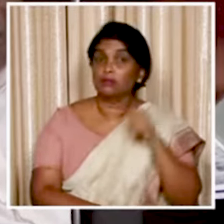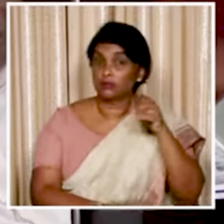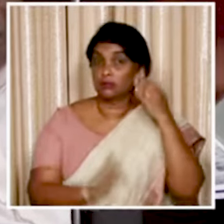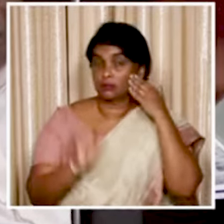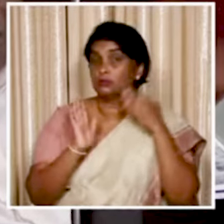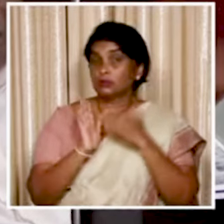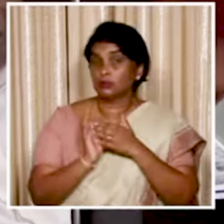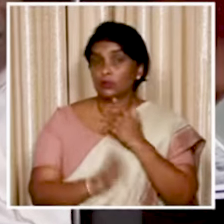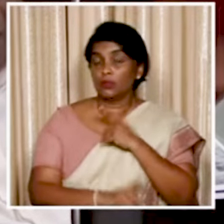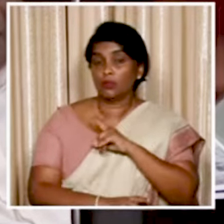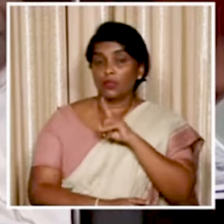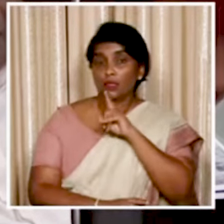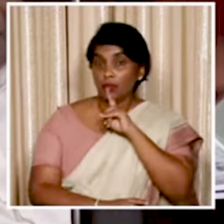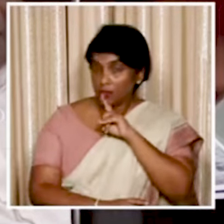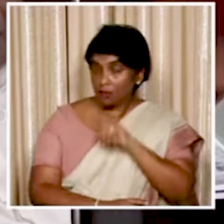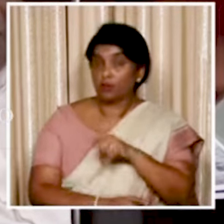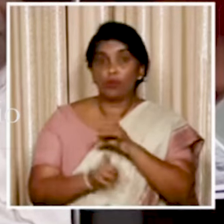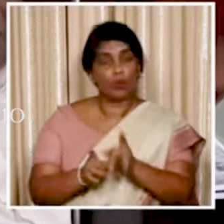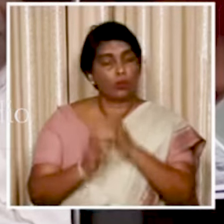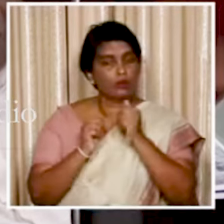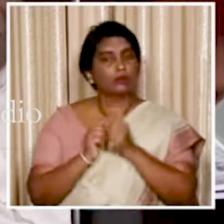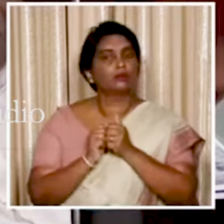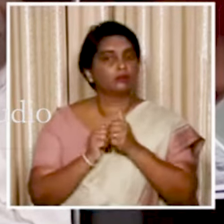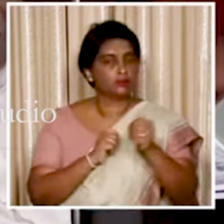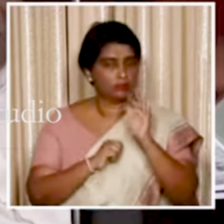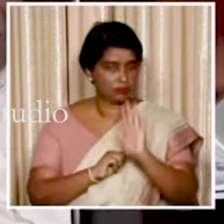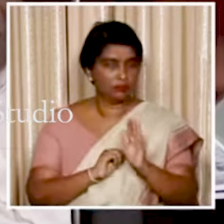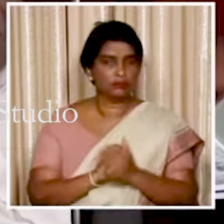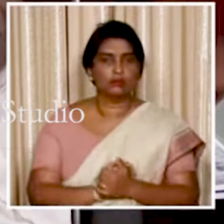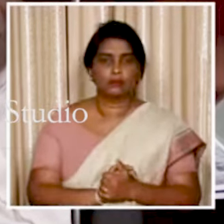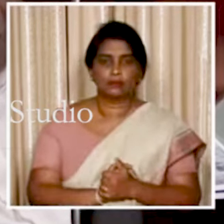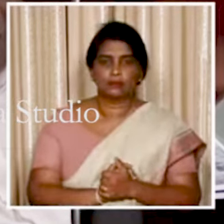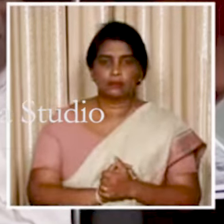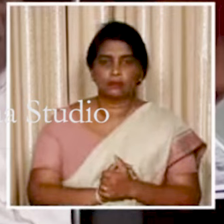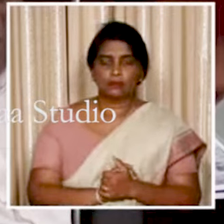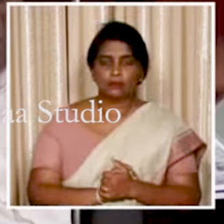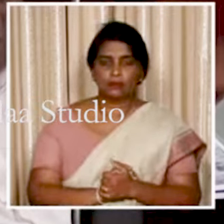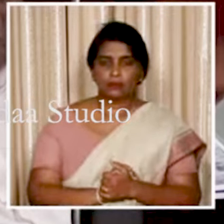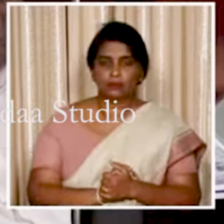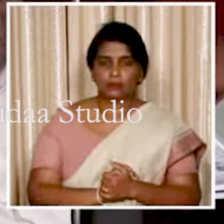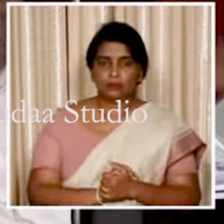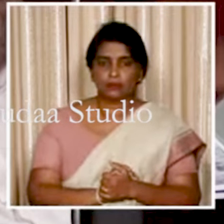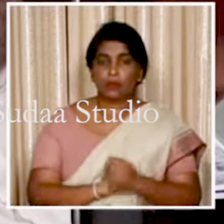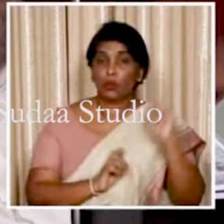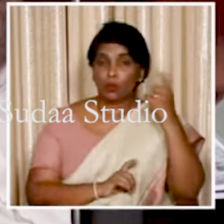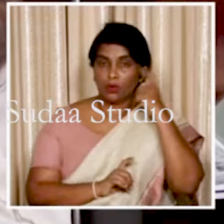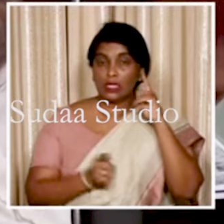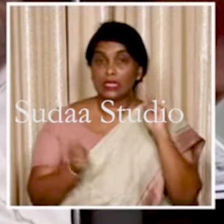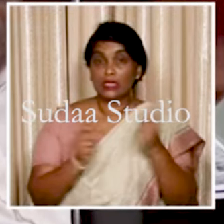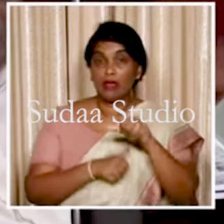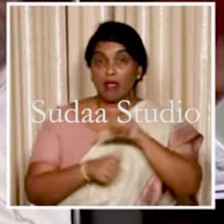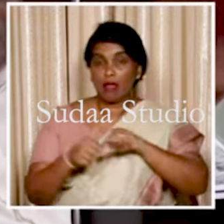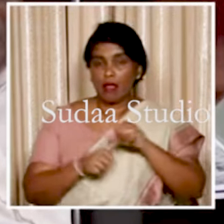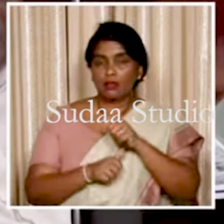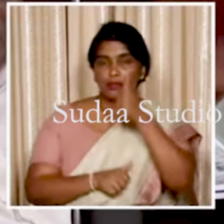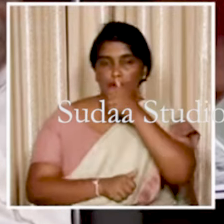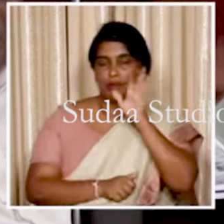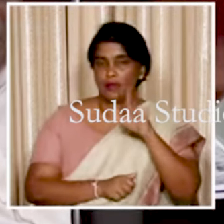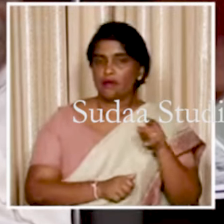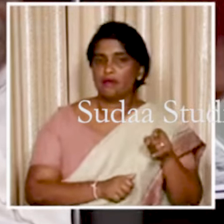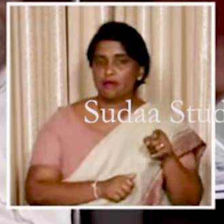act accordingly. එතකොට මේ දූෂිත බුළු ලංකාවේ ඉන්න හැම කෙනෙක්ම දන්නවා ක්‍රිකට් ආයතනයේ දූෂිතයි